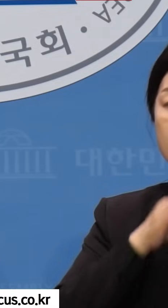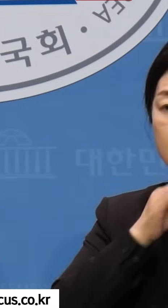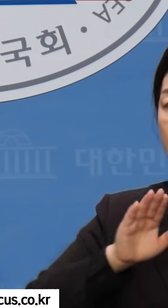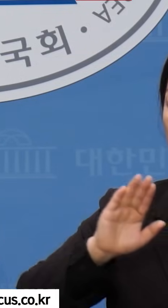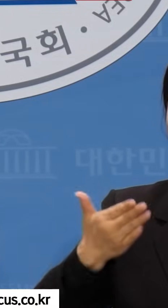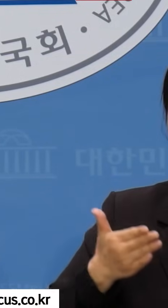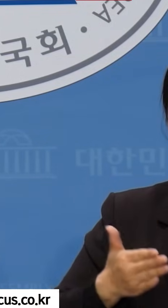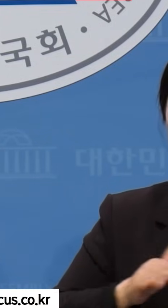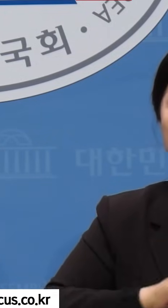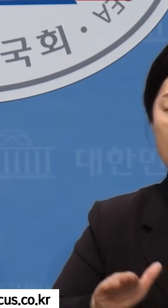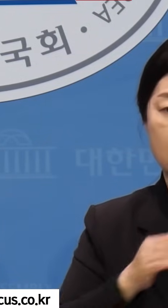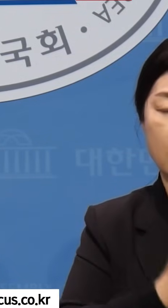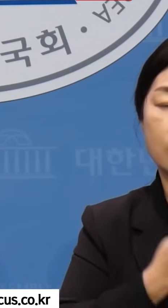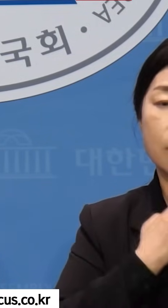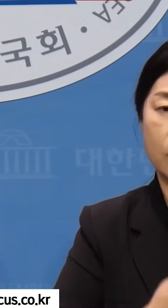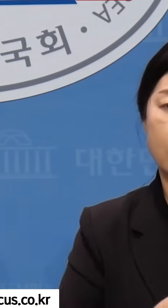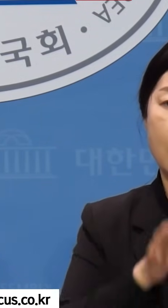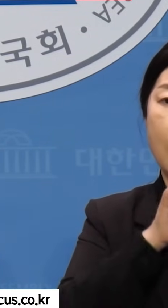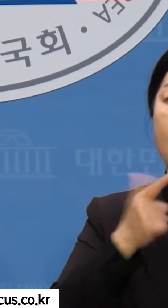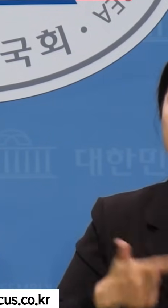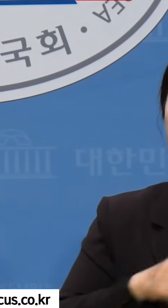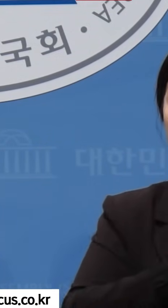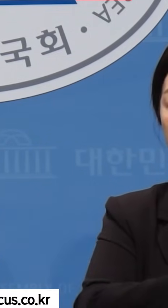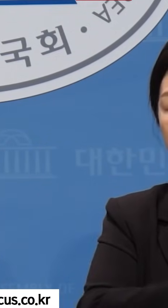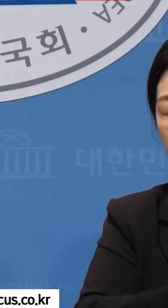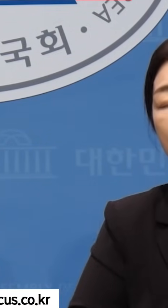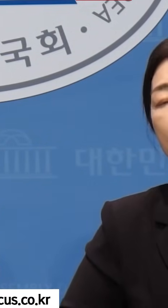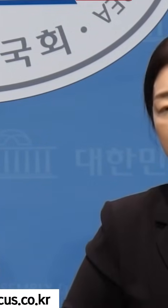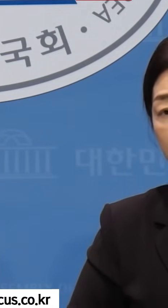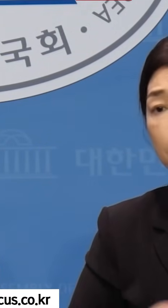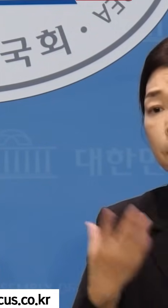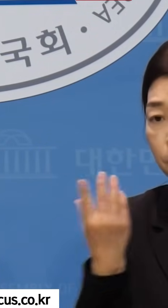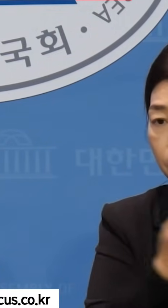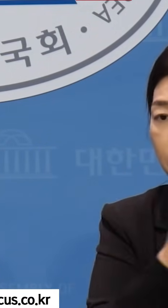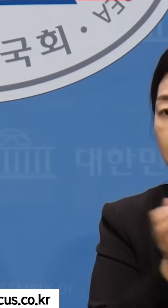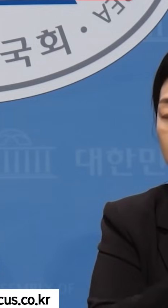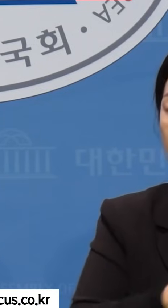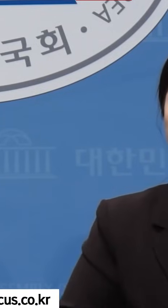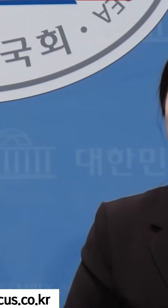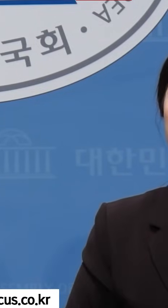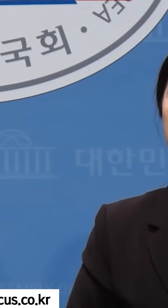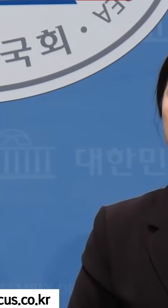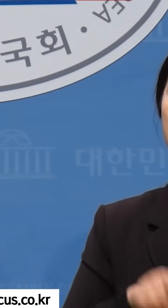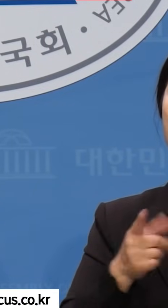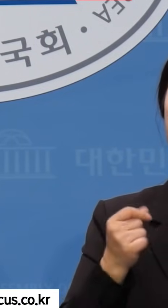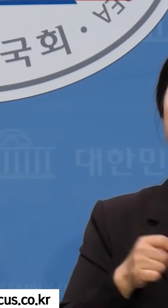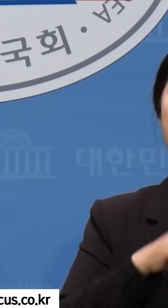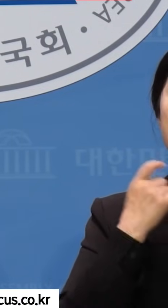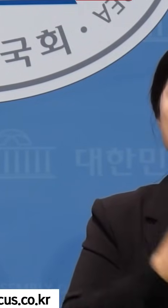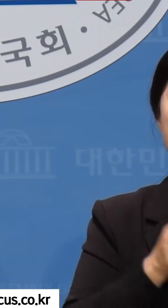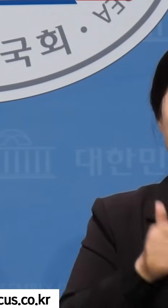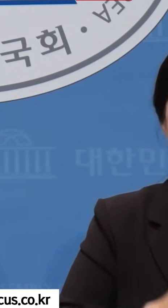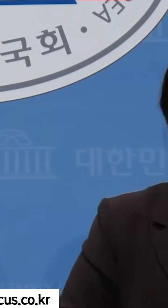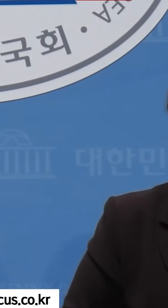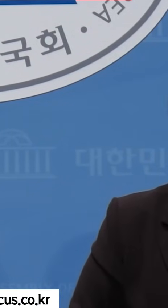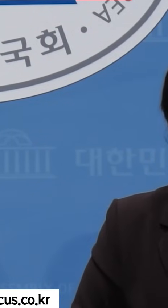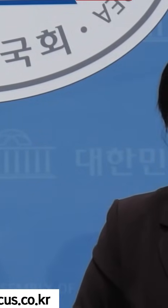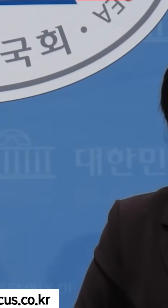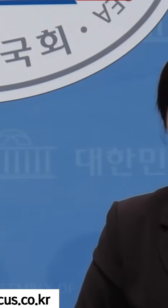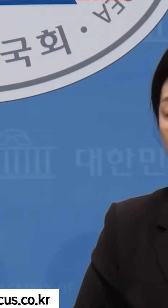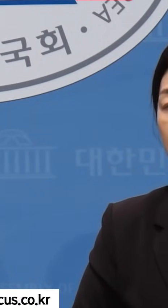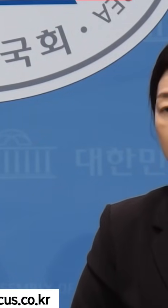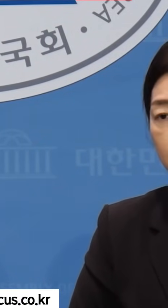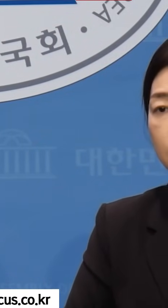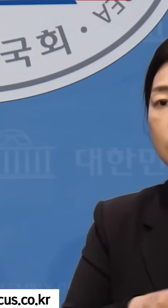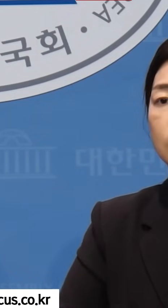2심에서 안민석 국회의원이 100% 완벽한 승소를 하였다. 이러한 민사소송 승소 결과에도